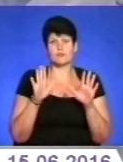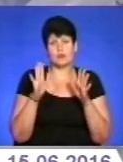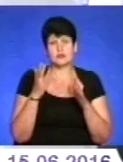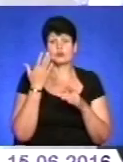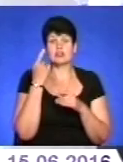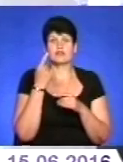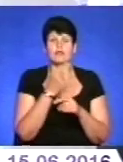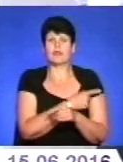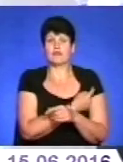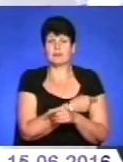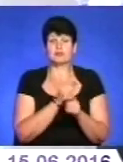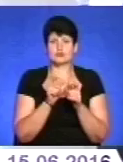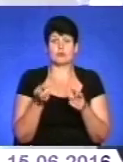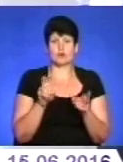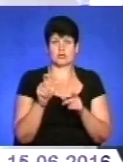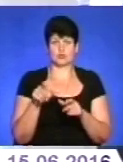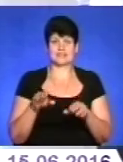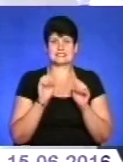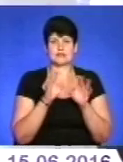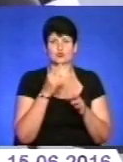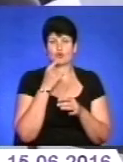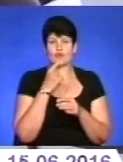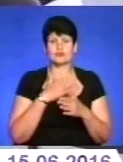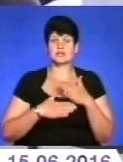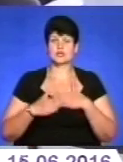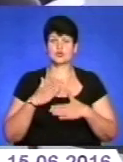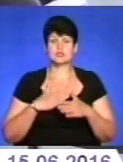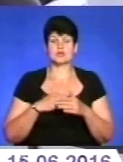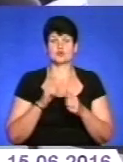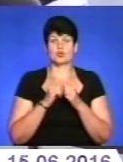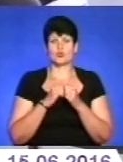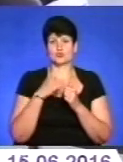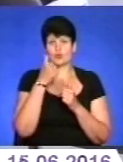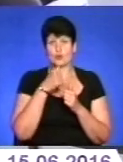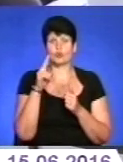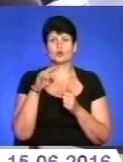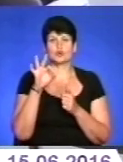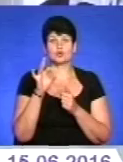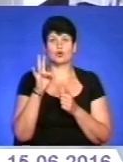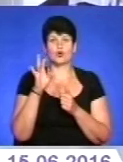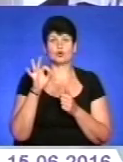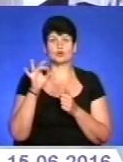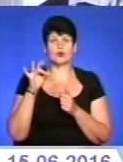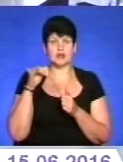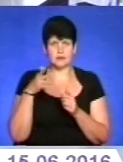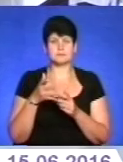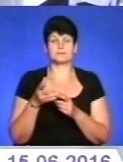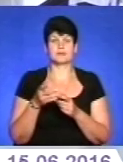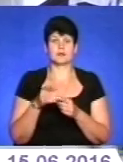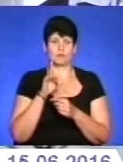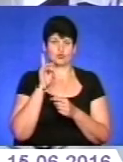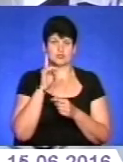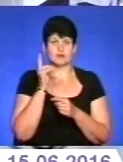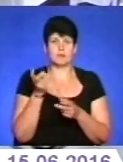медустанови приходять люди та здають кров. Тішить лікарів, що з кожним роком донори молодшають. Люди свідомо приходять.